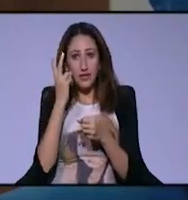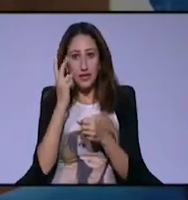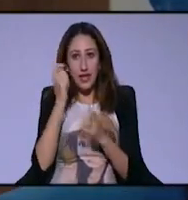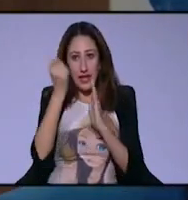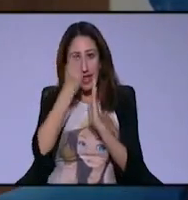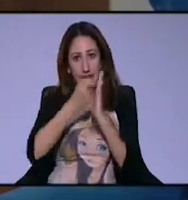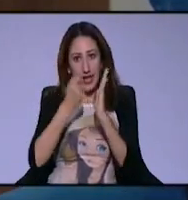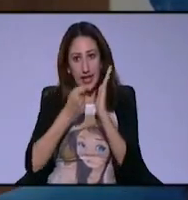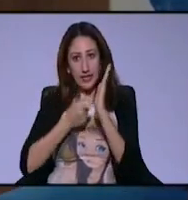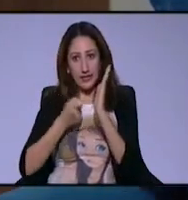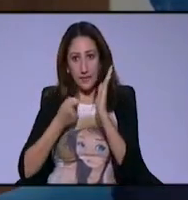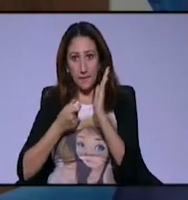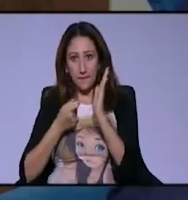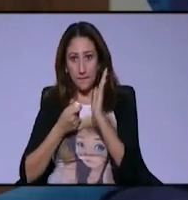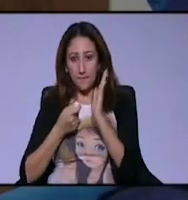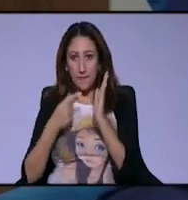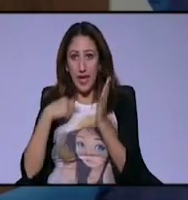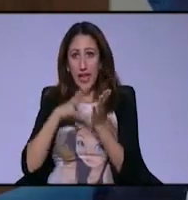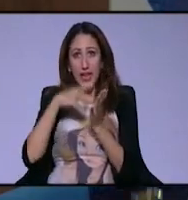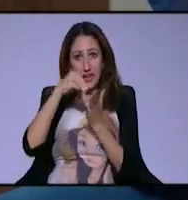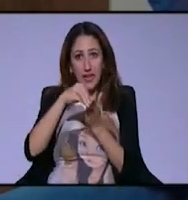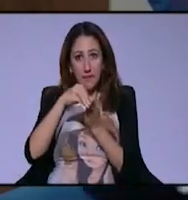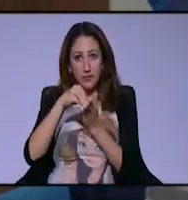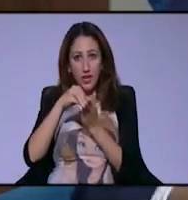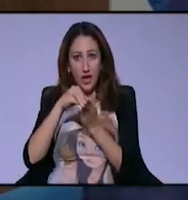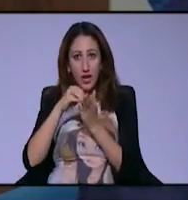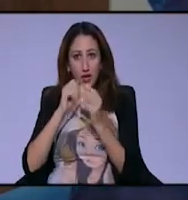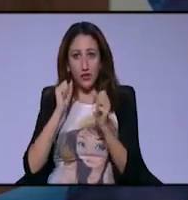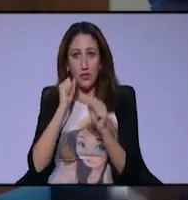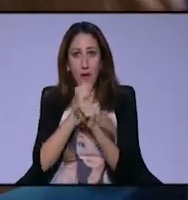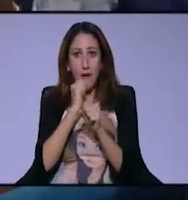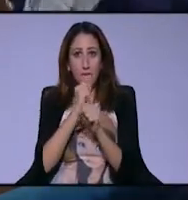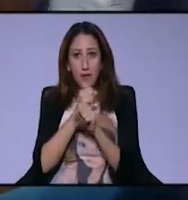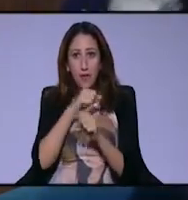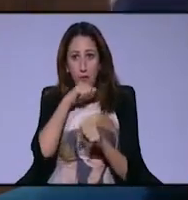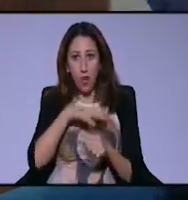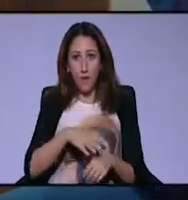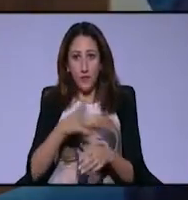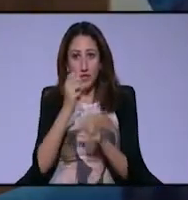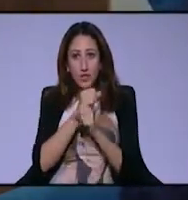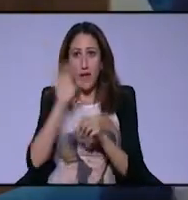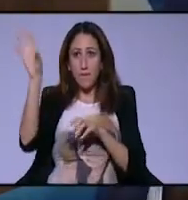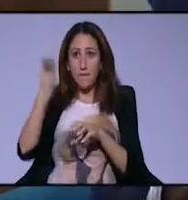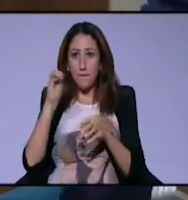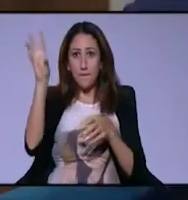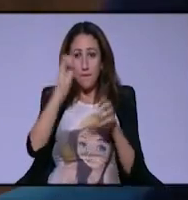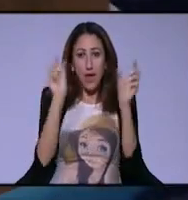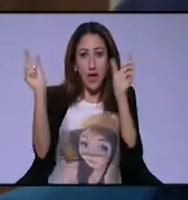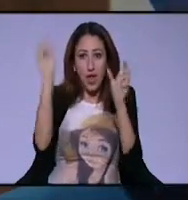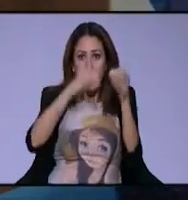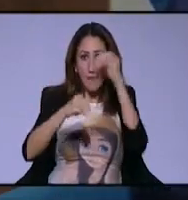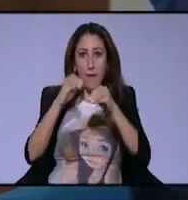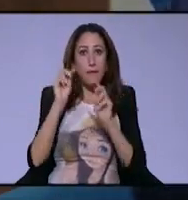الكاتب الحقيقة بتاع الجرافيك، قال لي يعني احنا نبدأ بعمل للحبيب صلى الله عليه وسلم وقاعدين نلطش شطات، لا